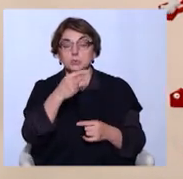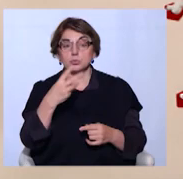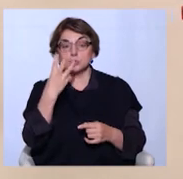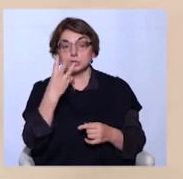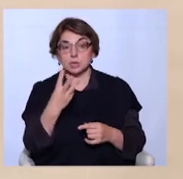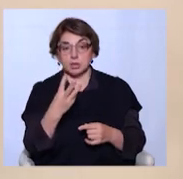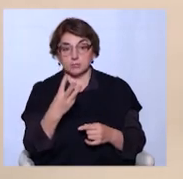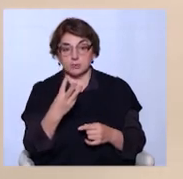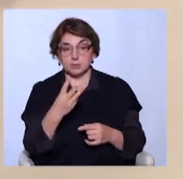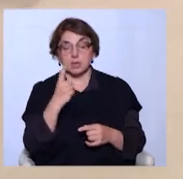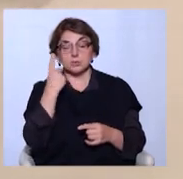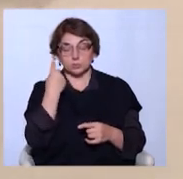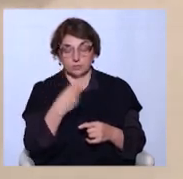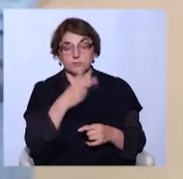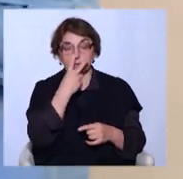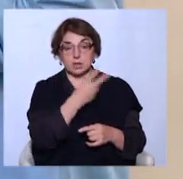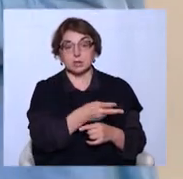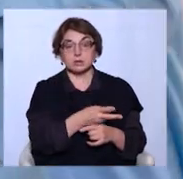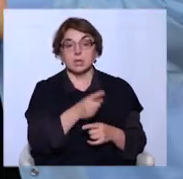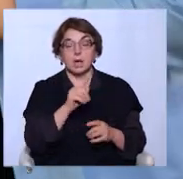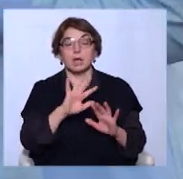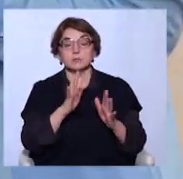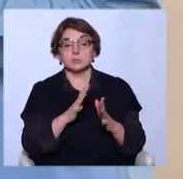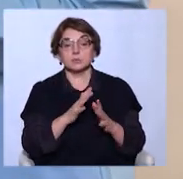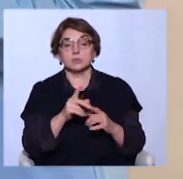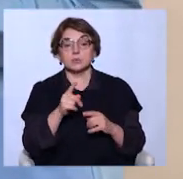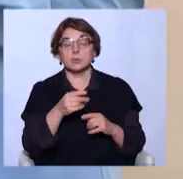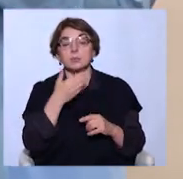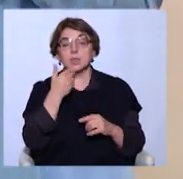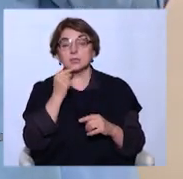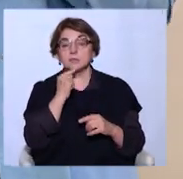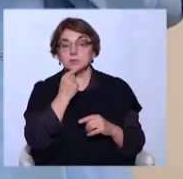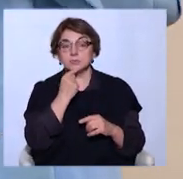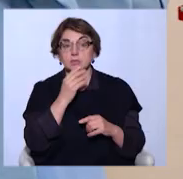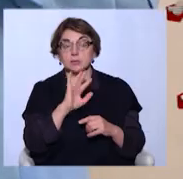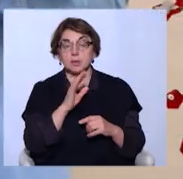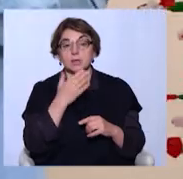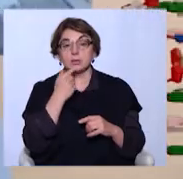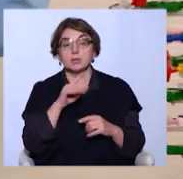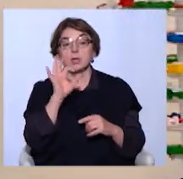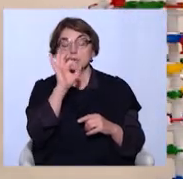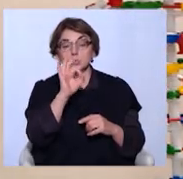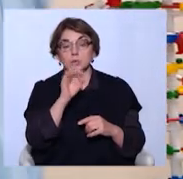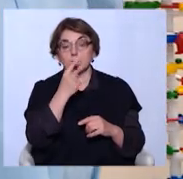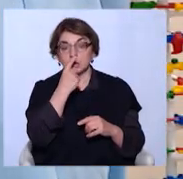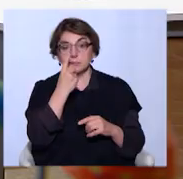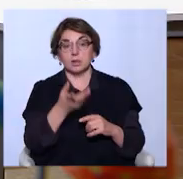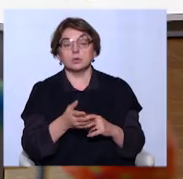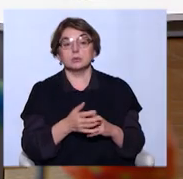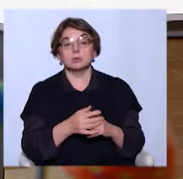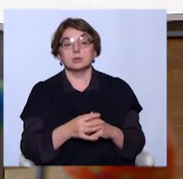გვაქვს -3 და ეს უკვე გავარჩიეთ. ხოლო ამ შემთხვევაში, რადგან მარტივი ნივთიერება გვექნება 0. მოდით ახლა